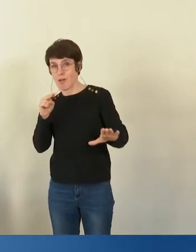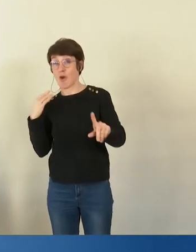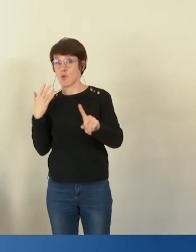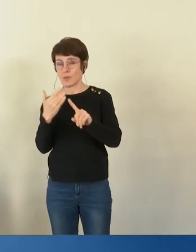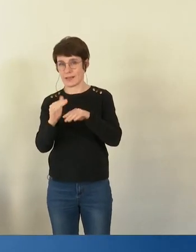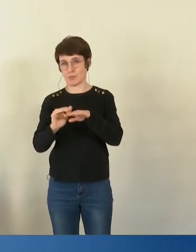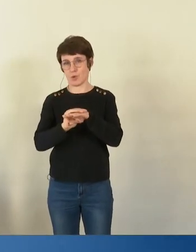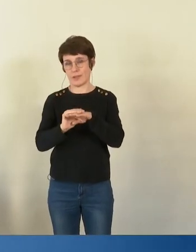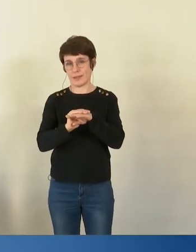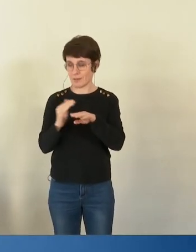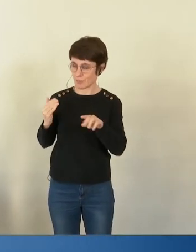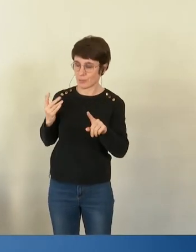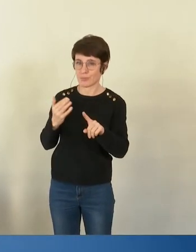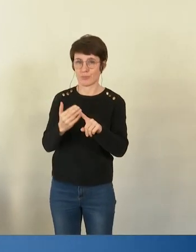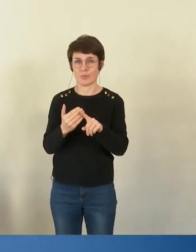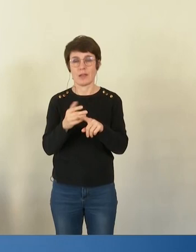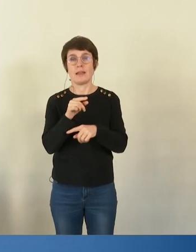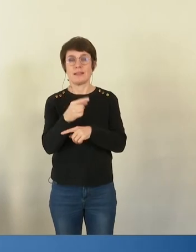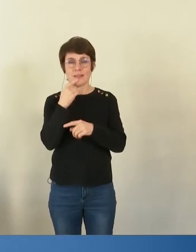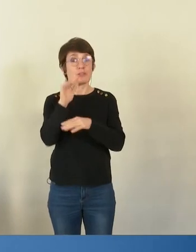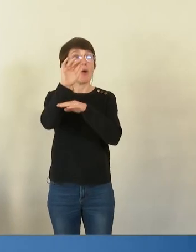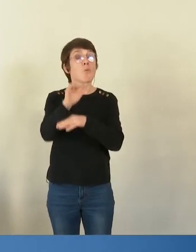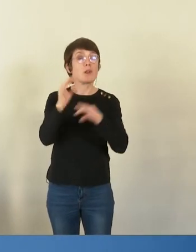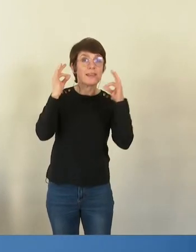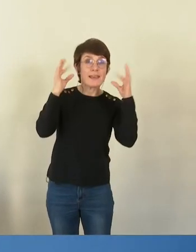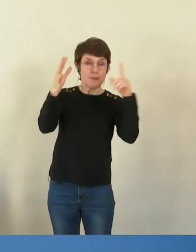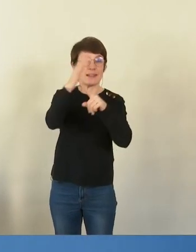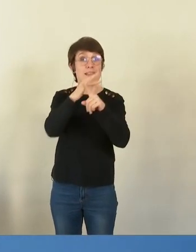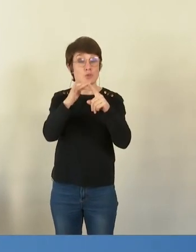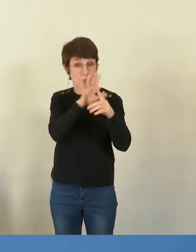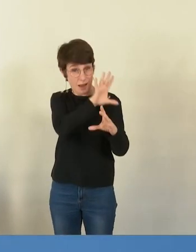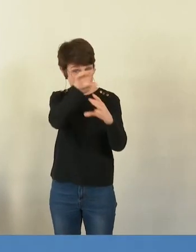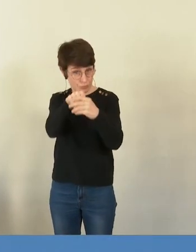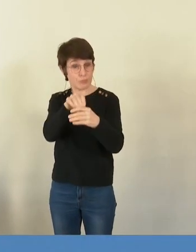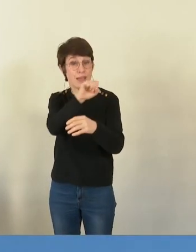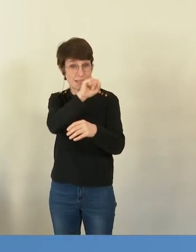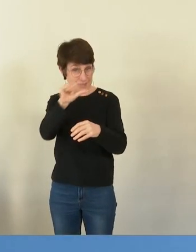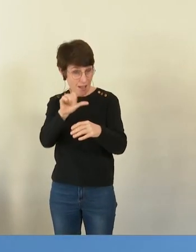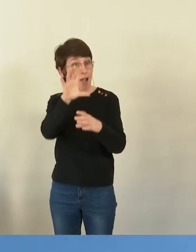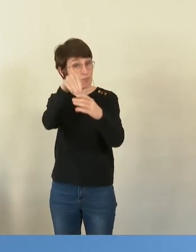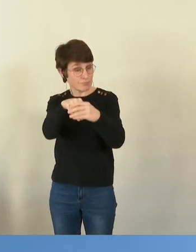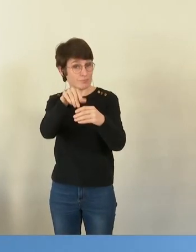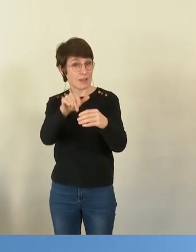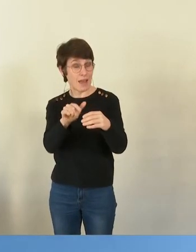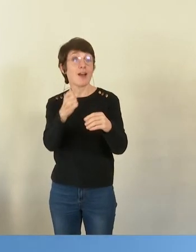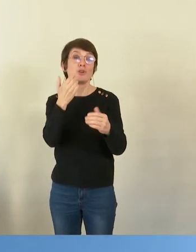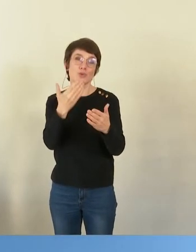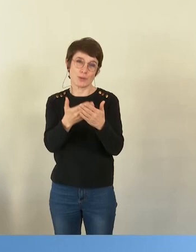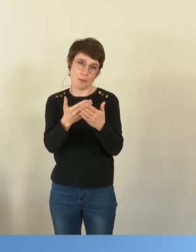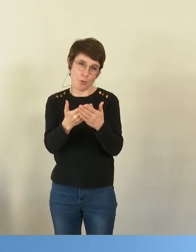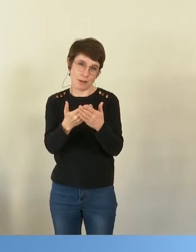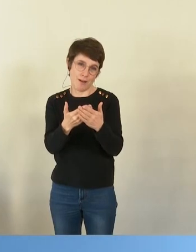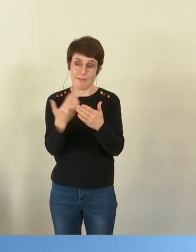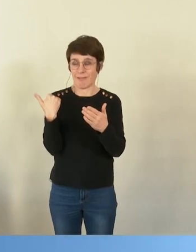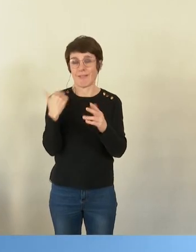alimentaire inscrite au sein du 10 bouclier climatique et et social est donc de fait l'une des raisons de la hausse de 25 % de la